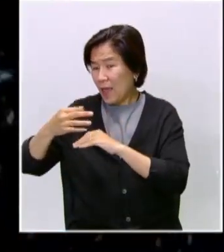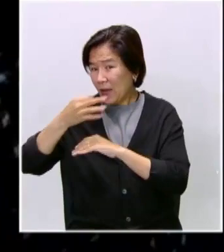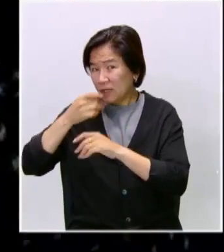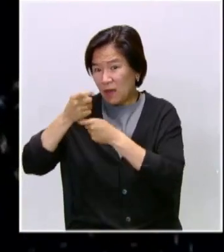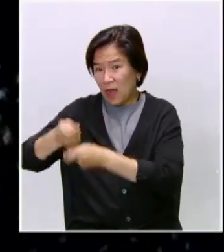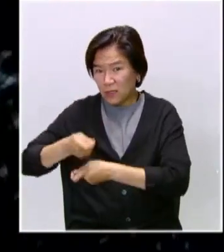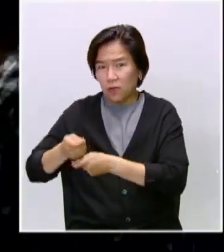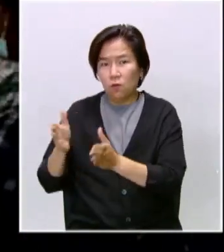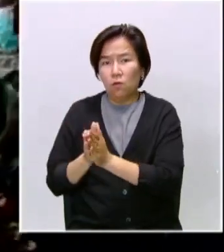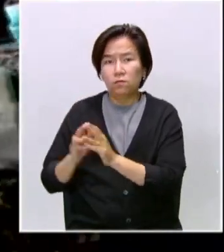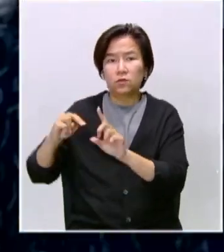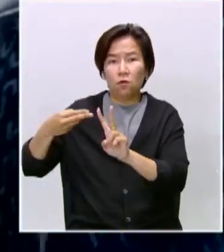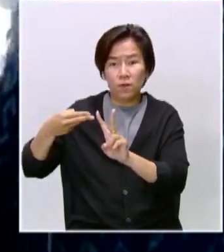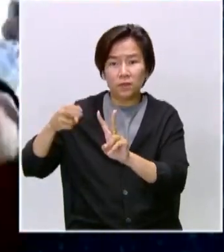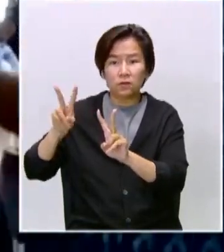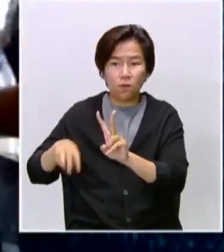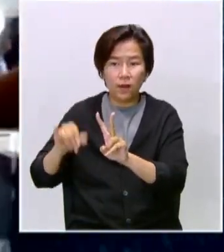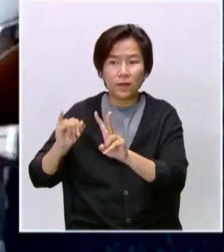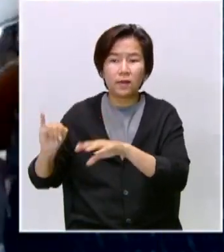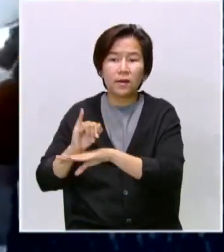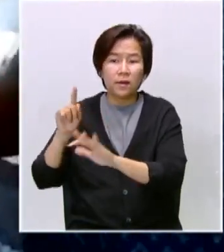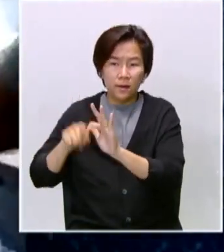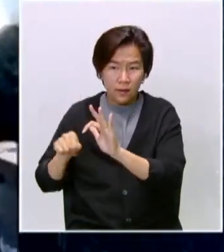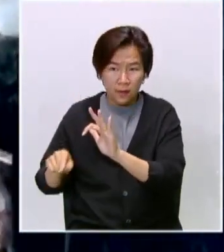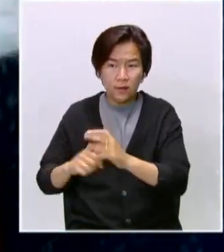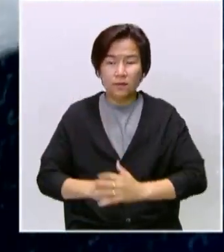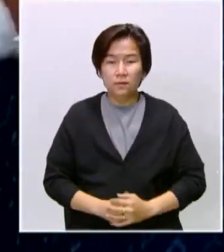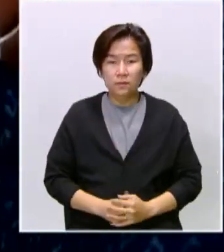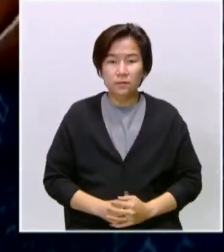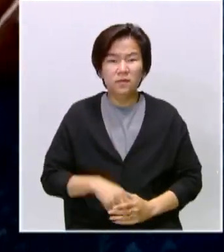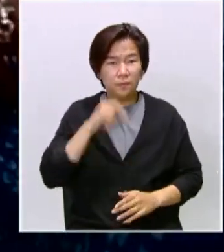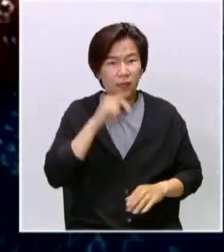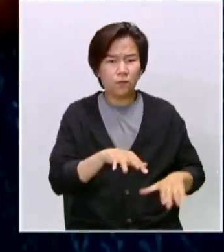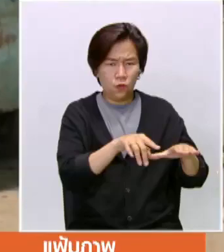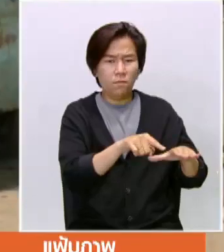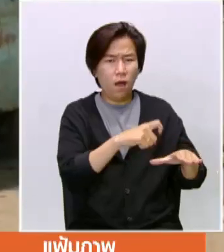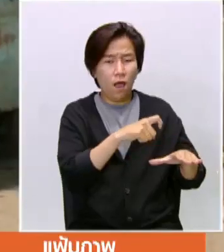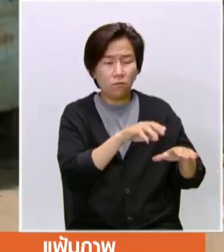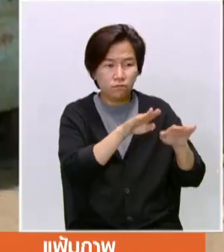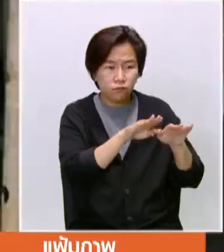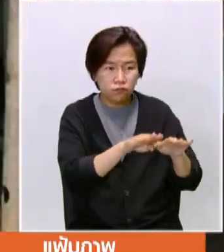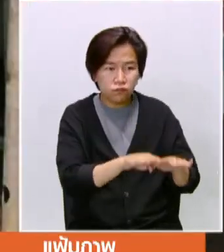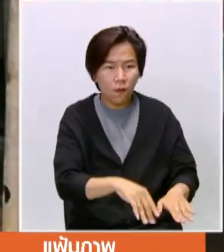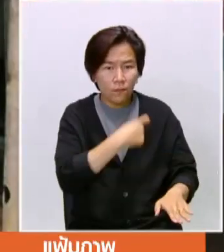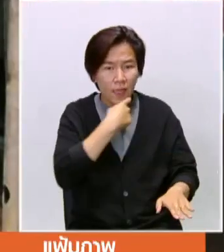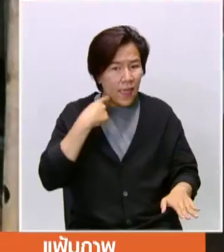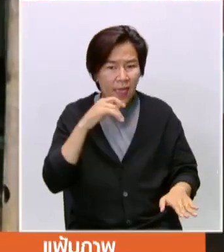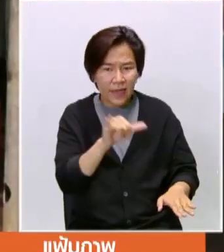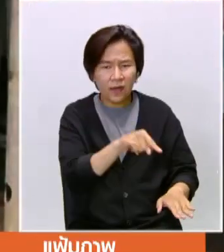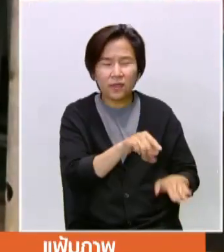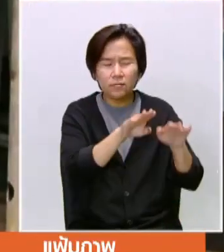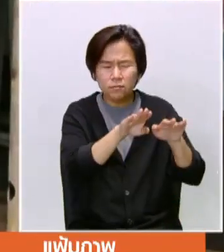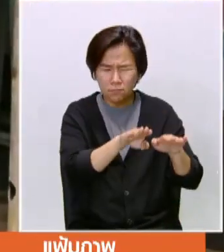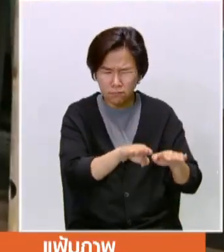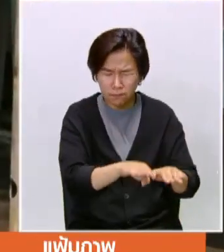ะสถานการณ์น้ำท่วมทั่วประเทศขณะนี้นะคะคุณผู้ชมก็ยังมีบางพื้นที่ที่น้ำยังแห้งไม่หมดค่ะแต่ก็ถือว่าคลี่คลาย